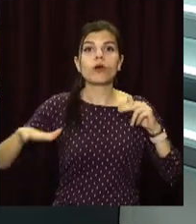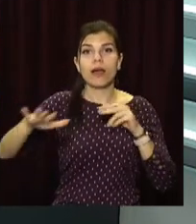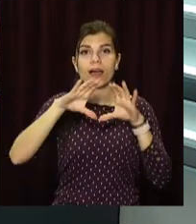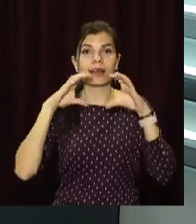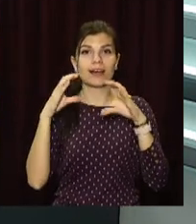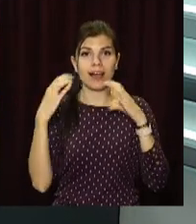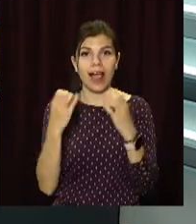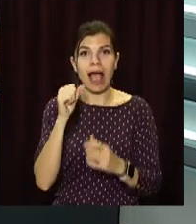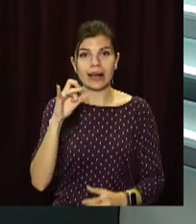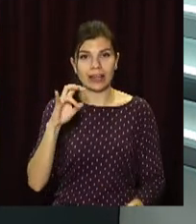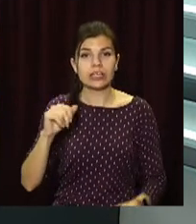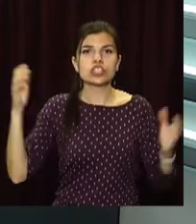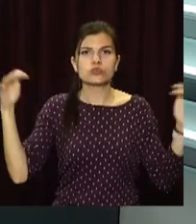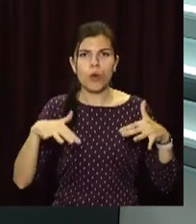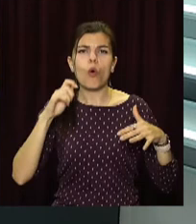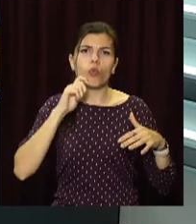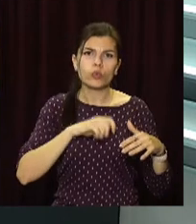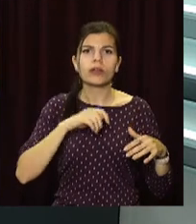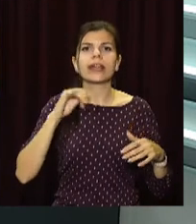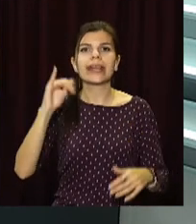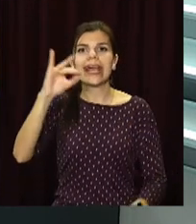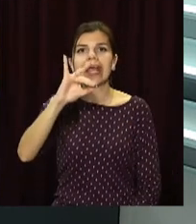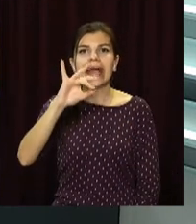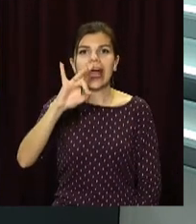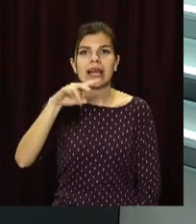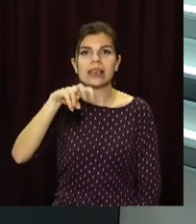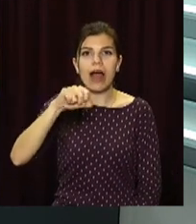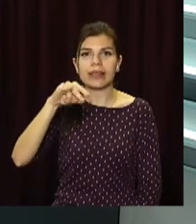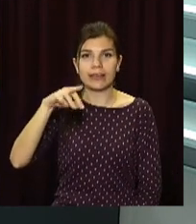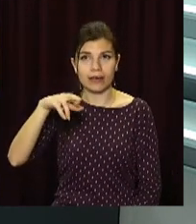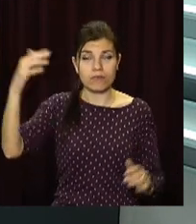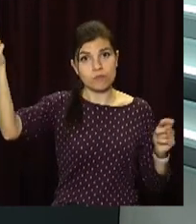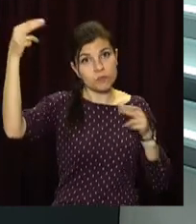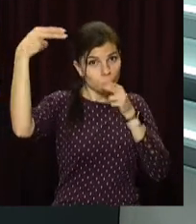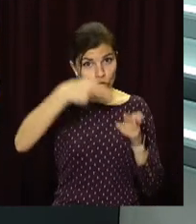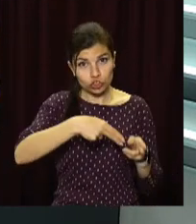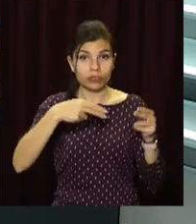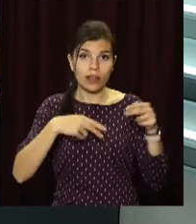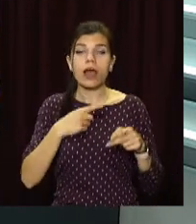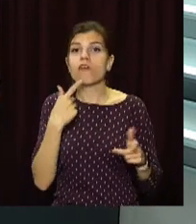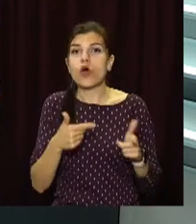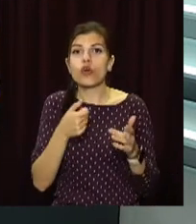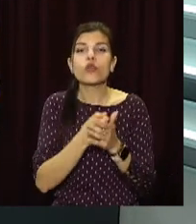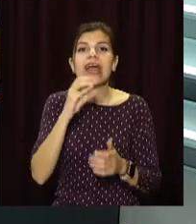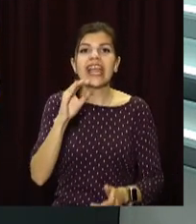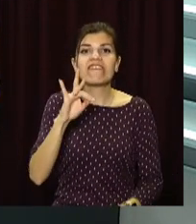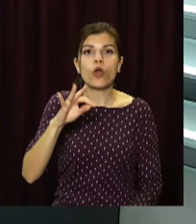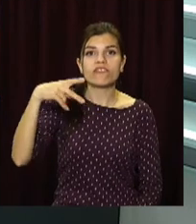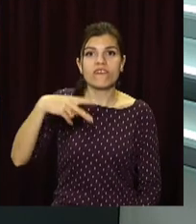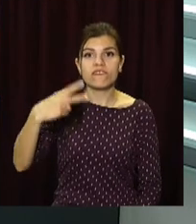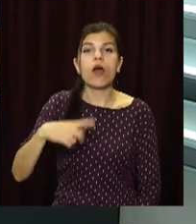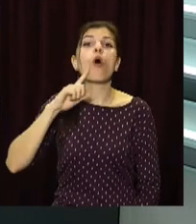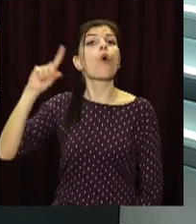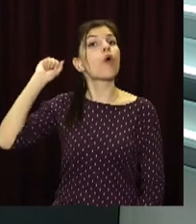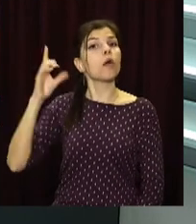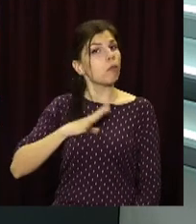футбольна зустріч збірних України та Північної Ірландії. Цей матч – частина підготовки до Євро-2020, який перенесли торік